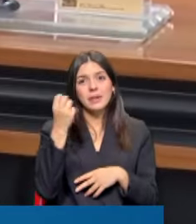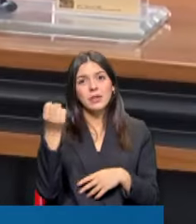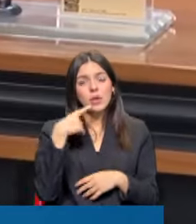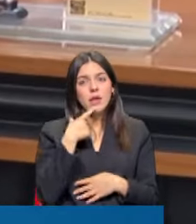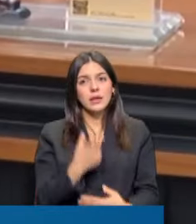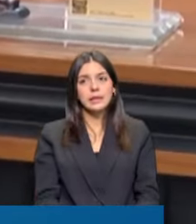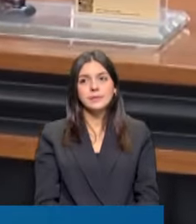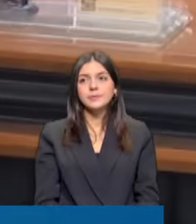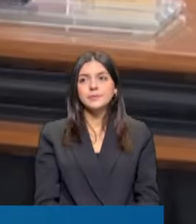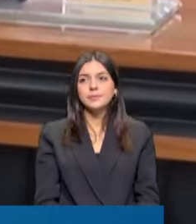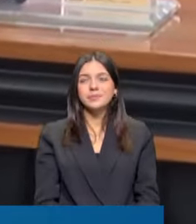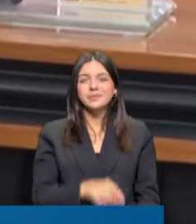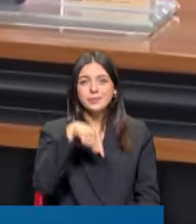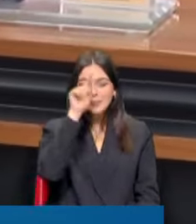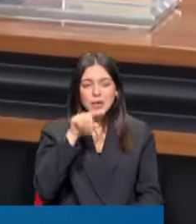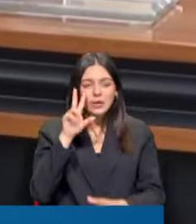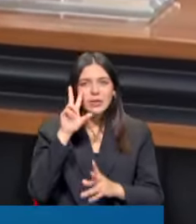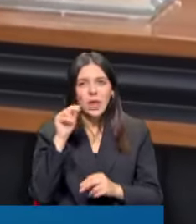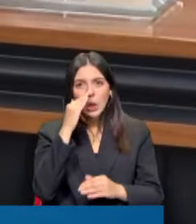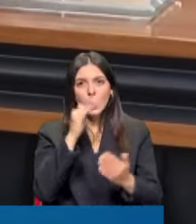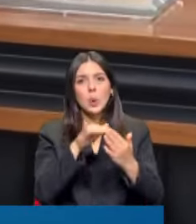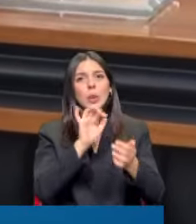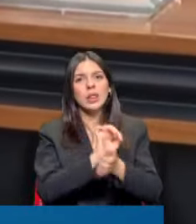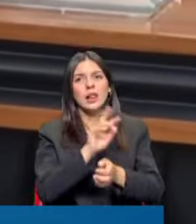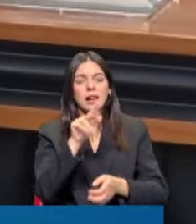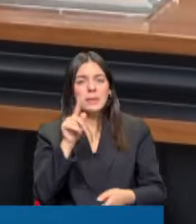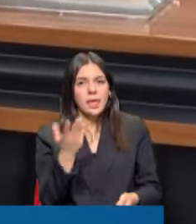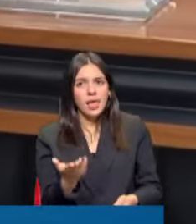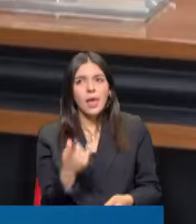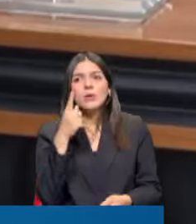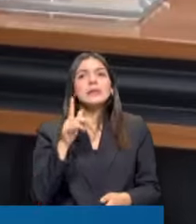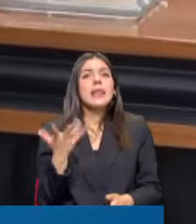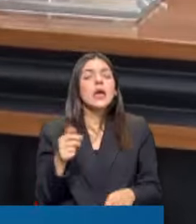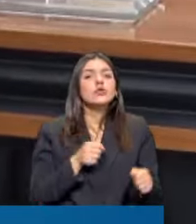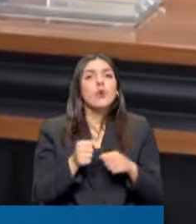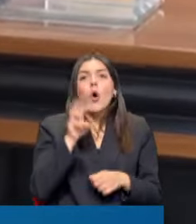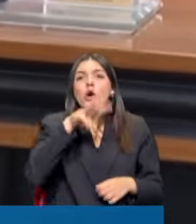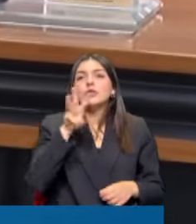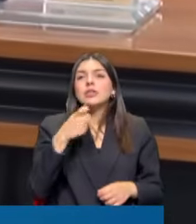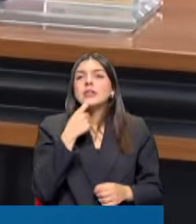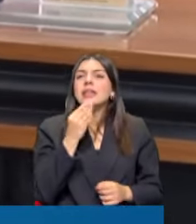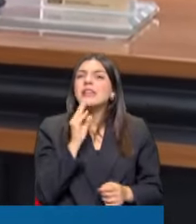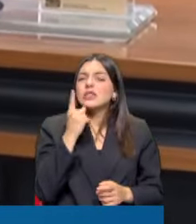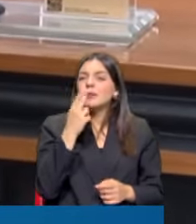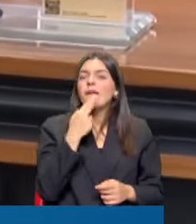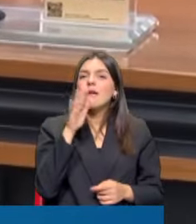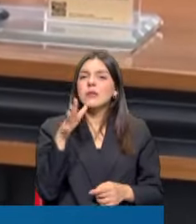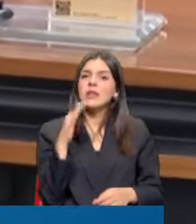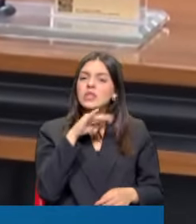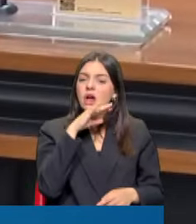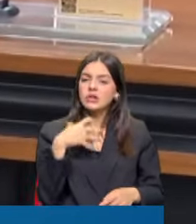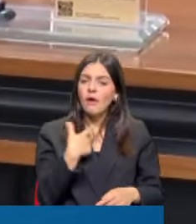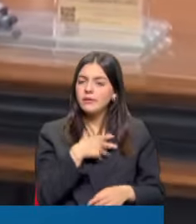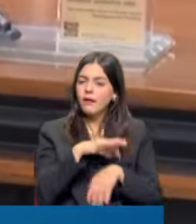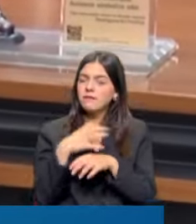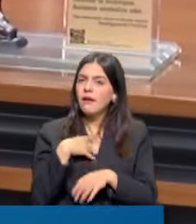Bir gün yatarı olmayan bir suçtan nasıl oluyorsun da sen 33 yaşında genç bir kadını yaşlı annesinden, hasta